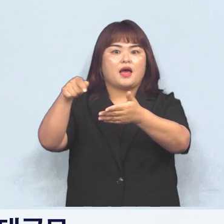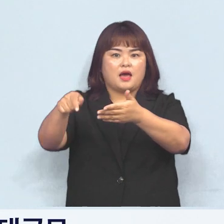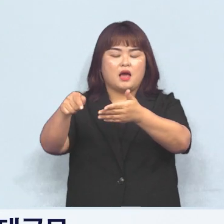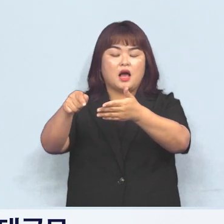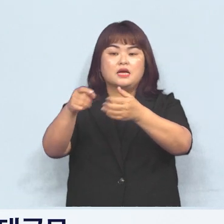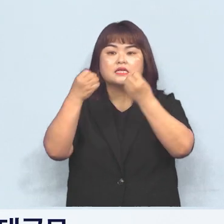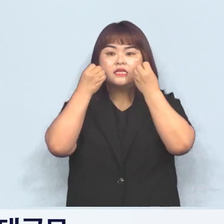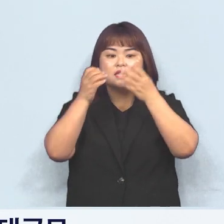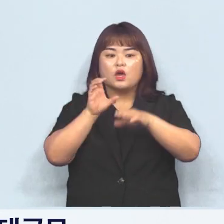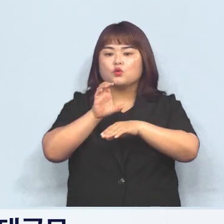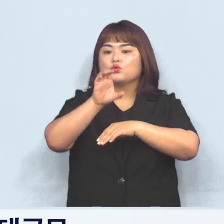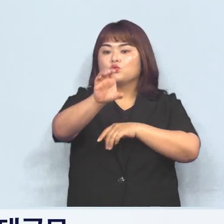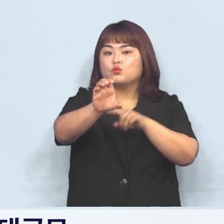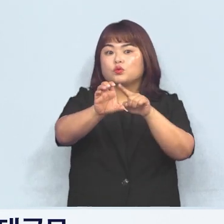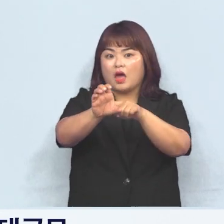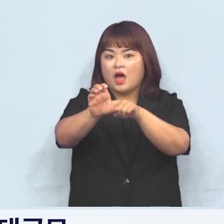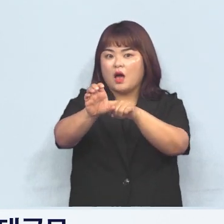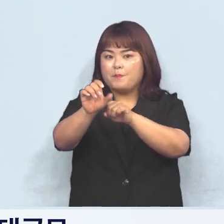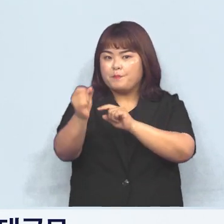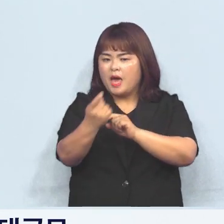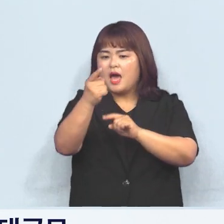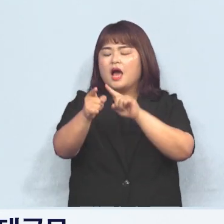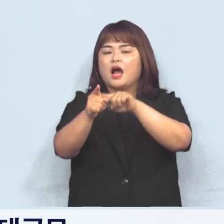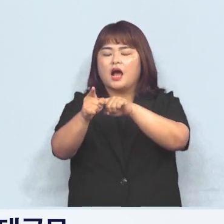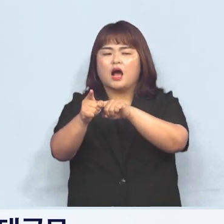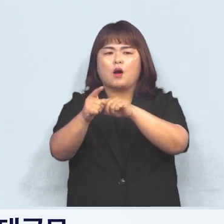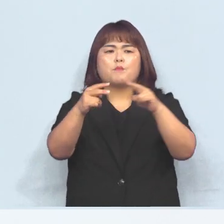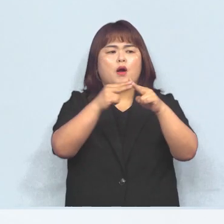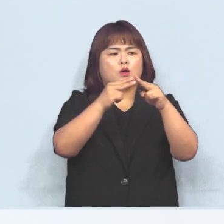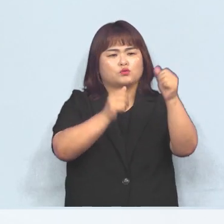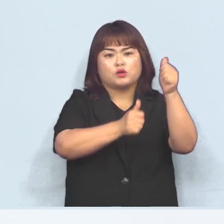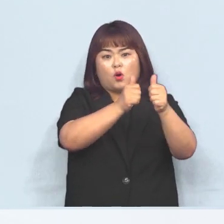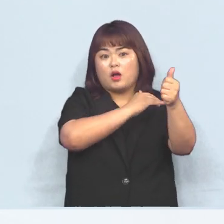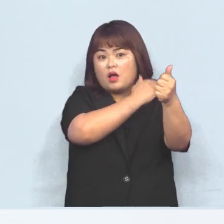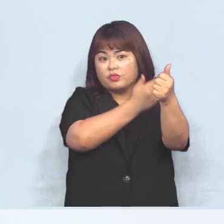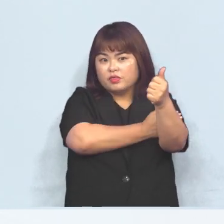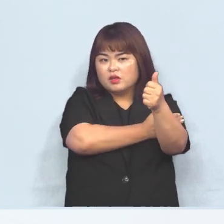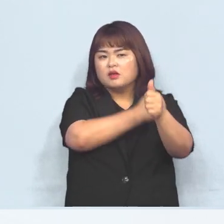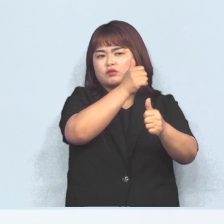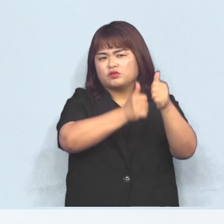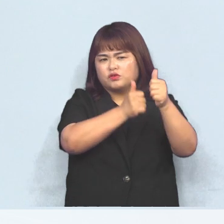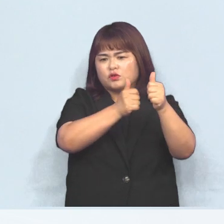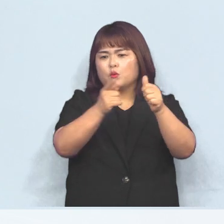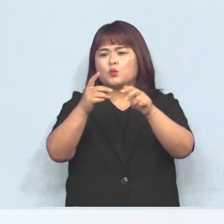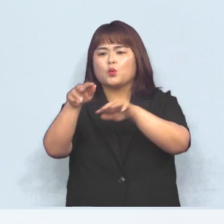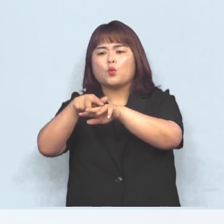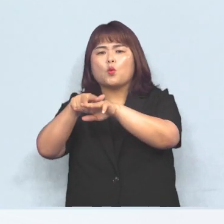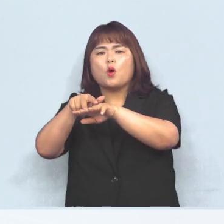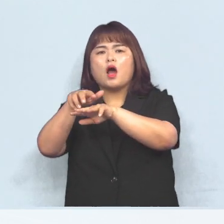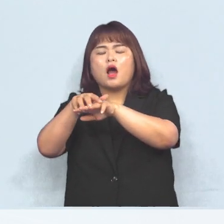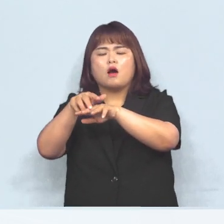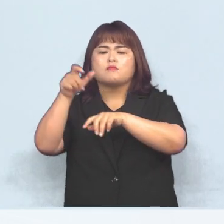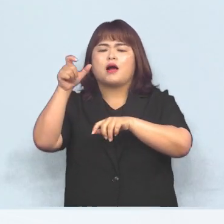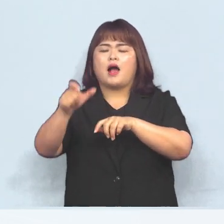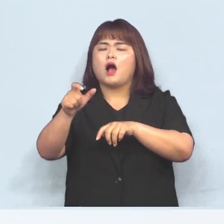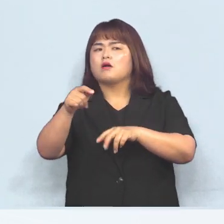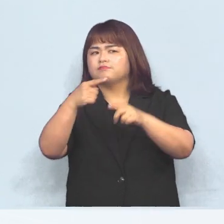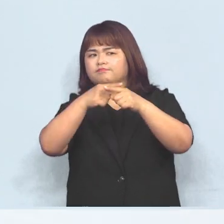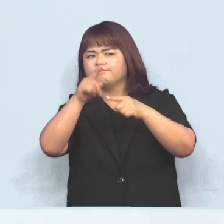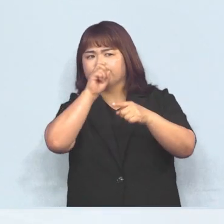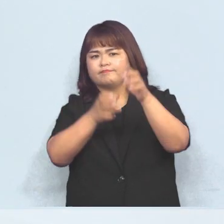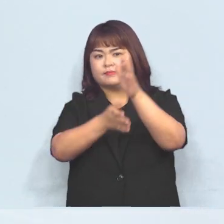그 신규 투자가 이루어질 경우에 반도체 경쟁력과 반도체 생태계는 강화된다는 정부의